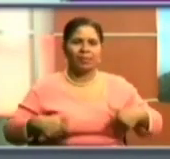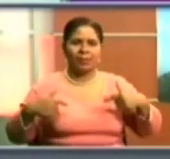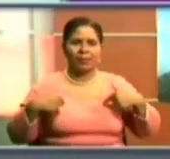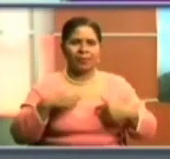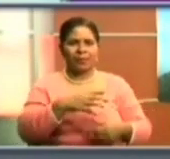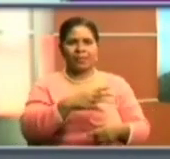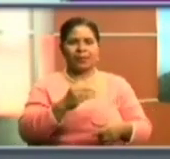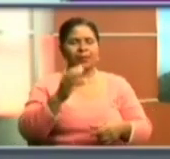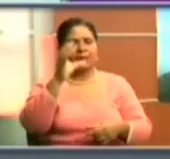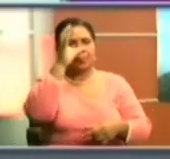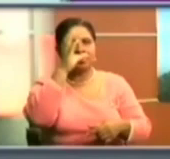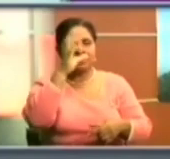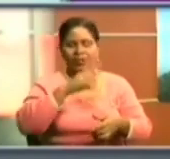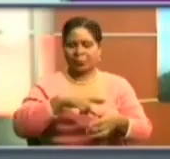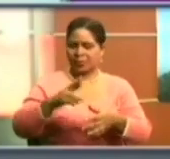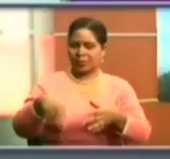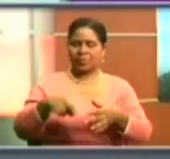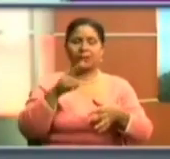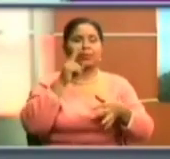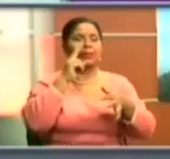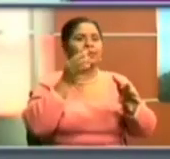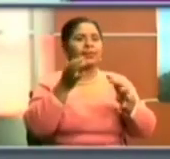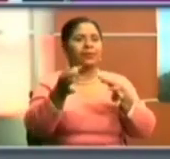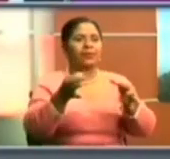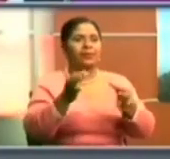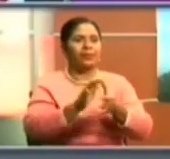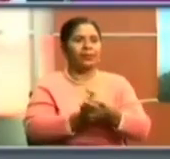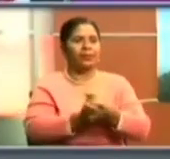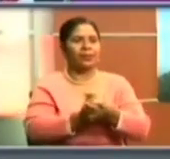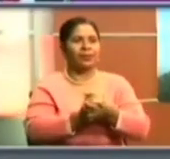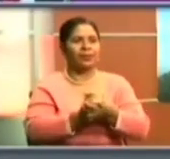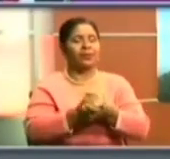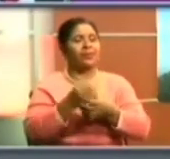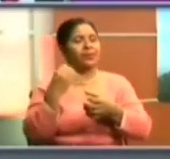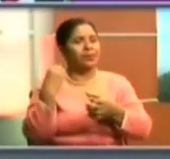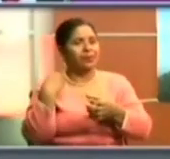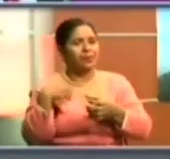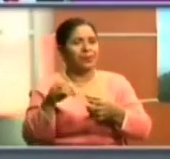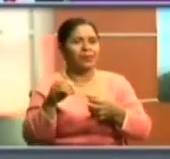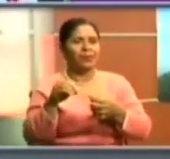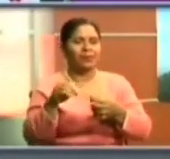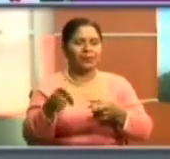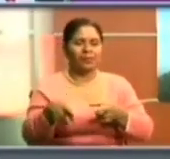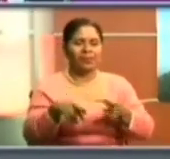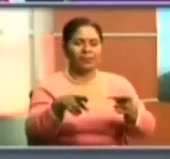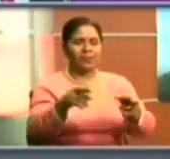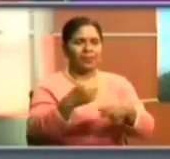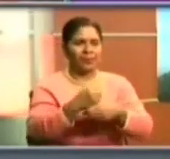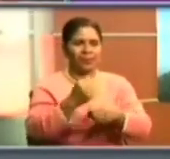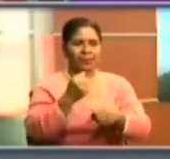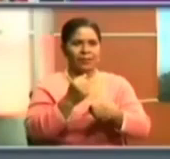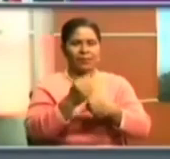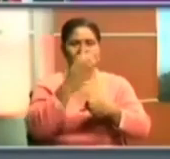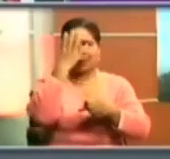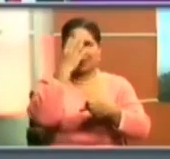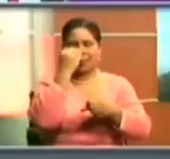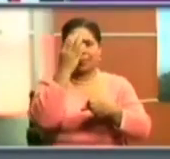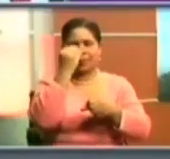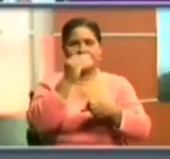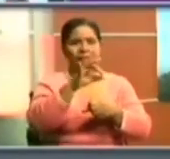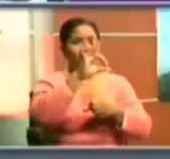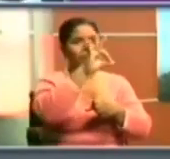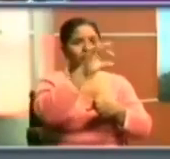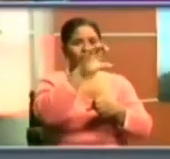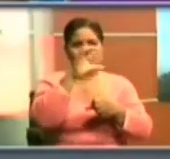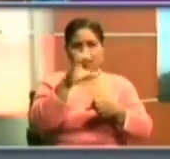puis chercher solution. On a suivi. Ou gagnez un espace qui t'est créé pour te héberger environ près de